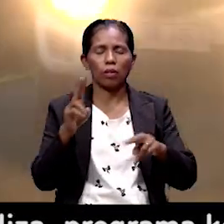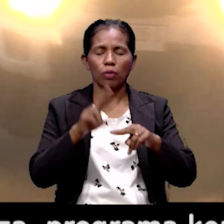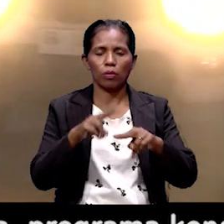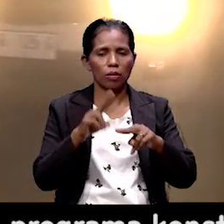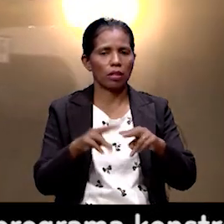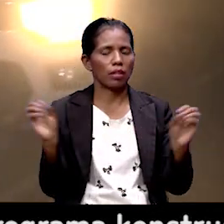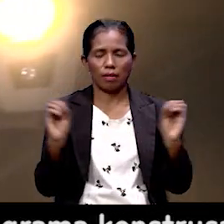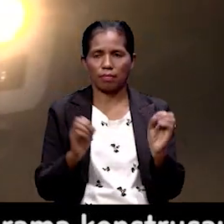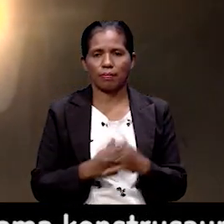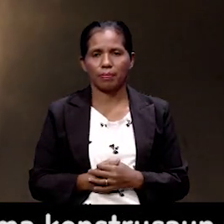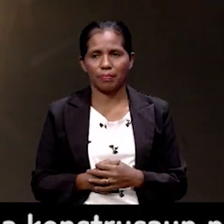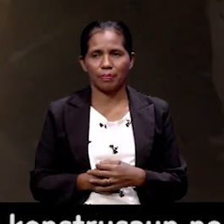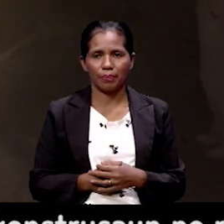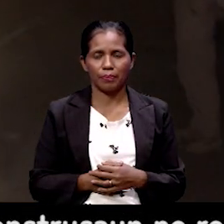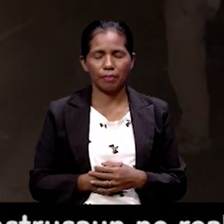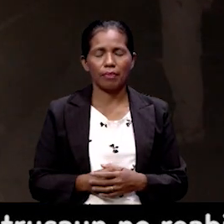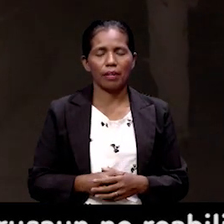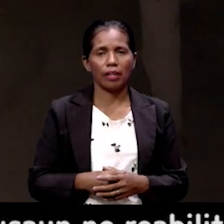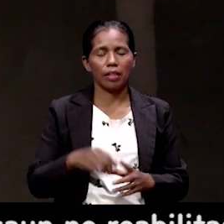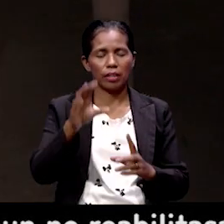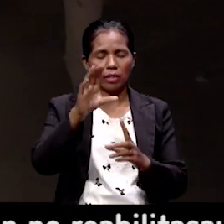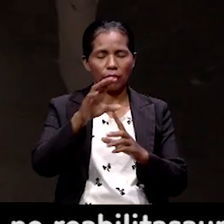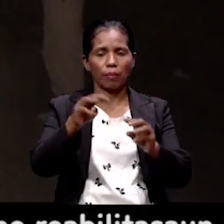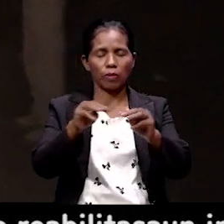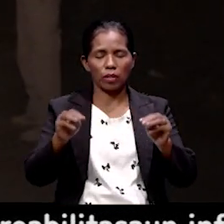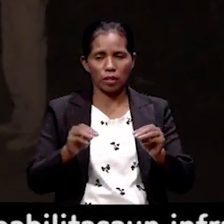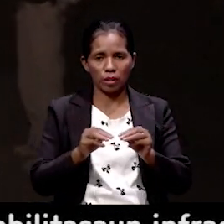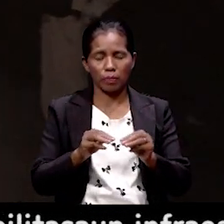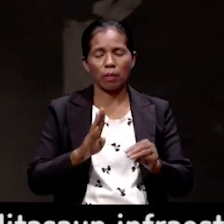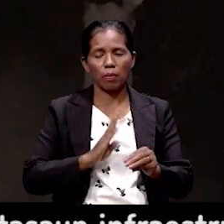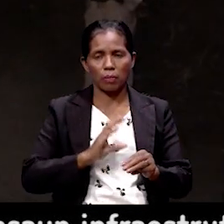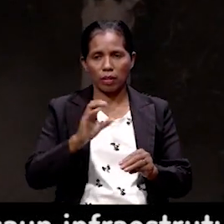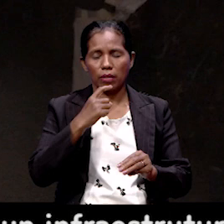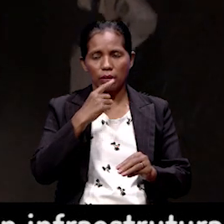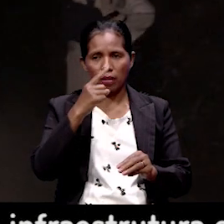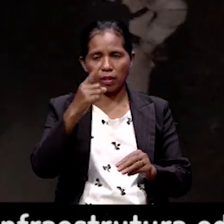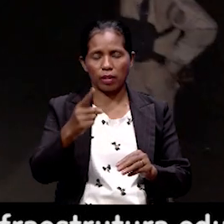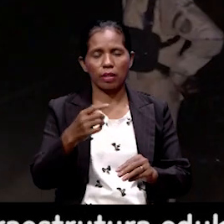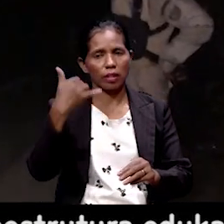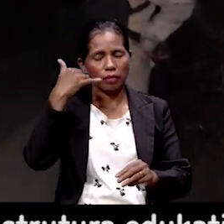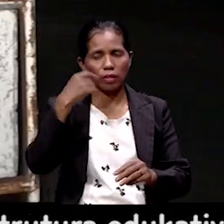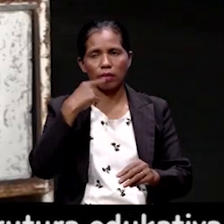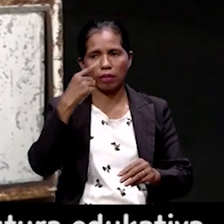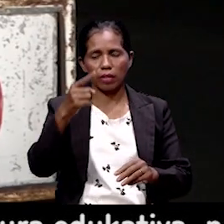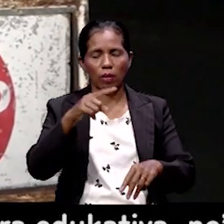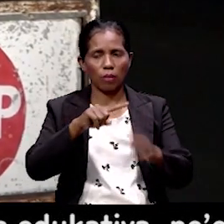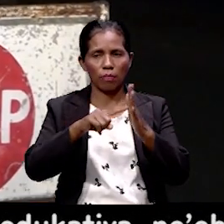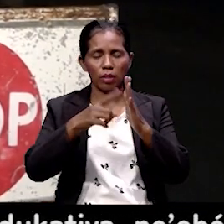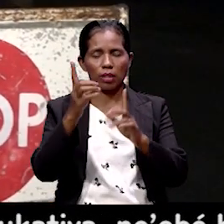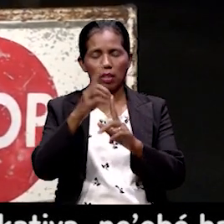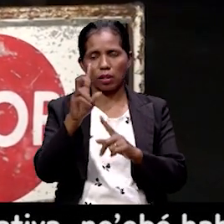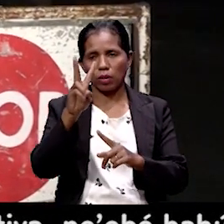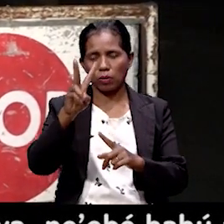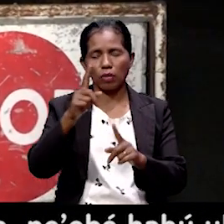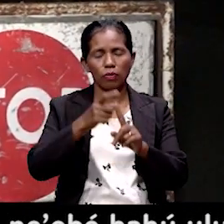lai. Comandante Penitele Município Bobnar Superintendente Antônio Maluta via telefone informa Rahu Husi Lorong Rua Fulan